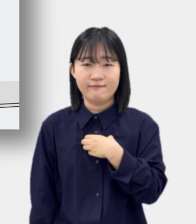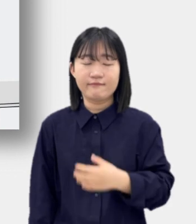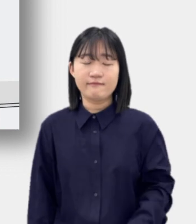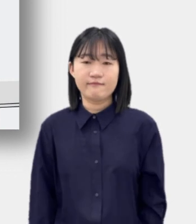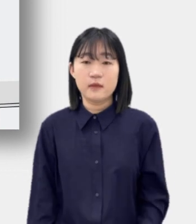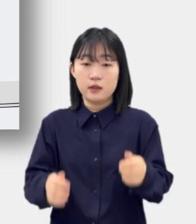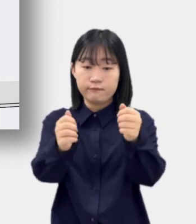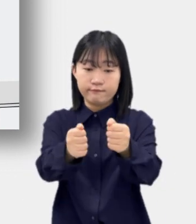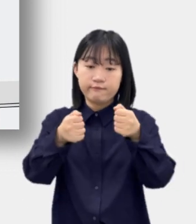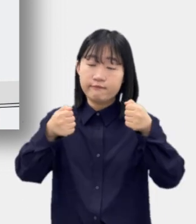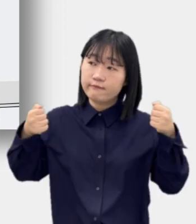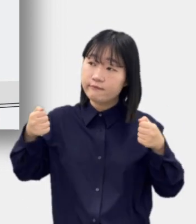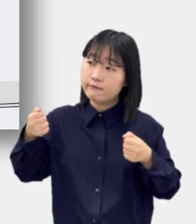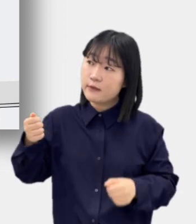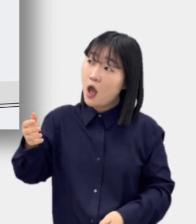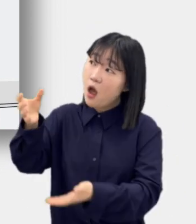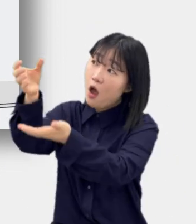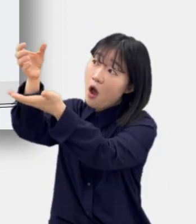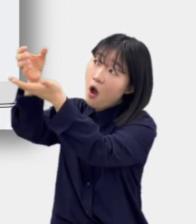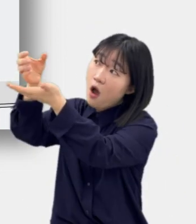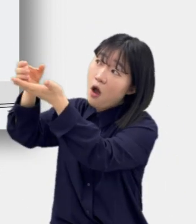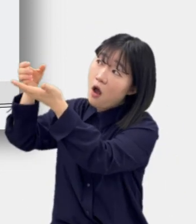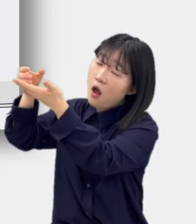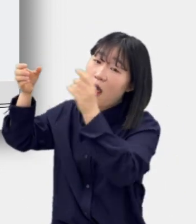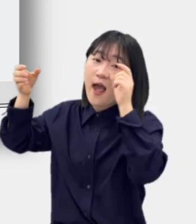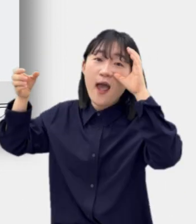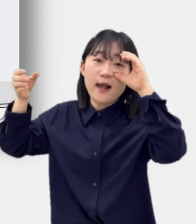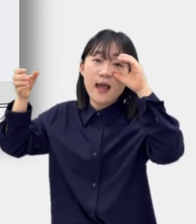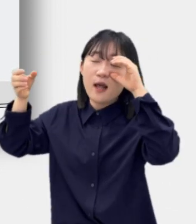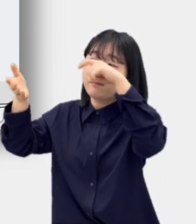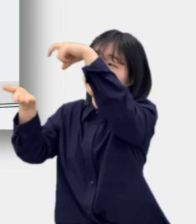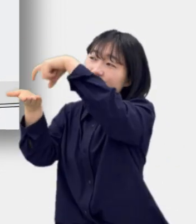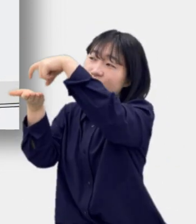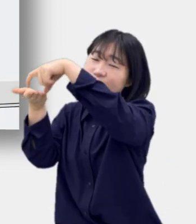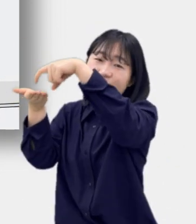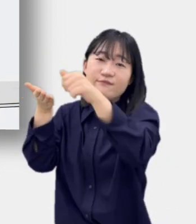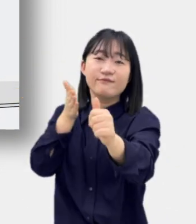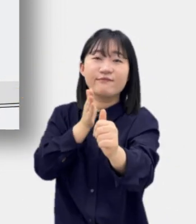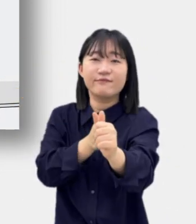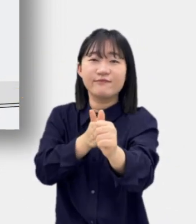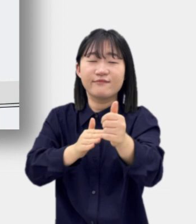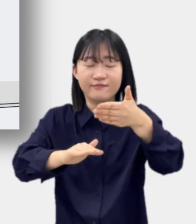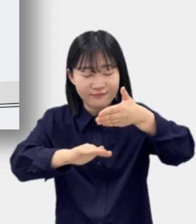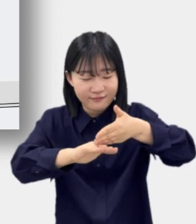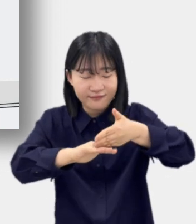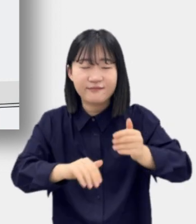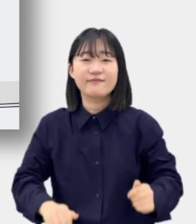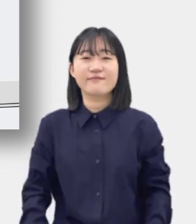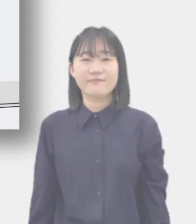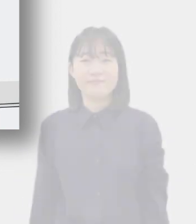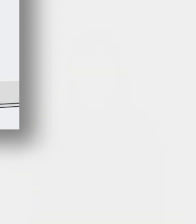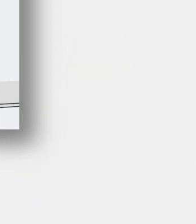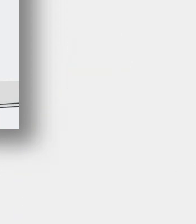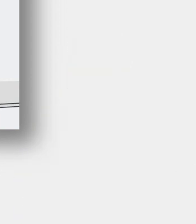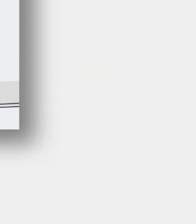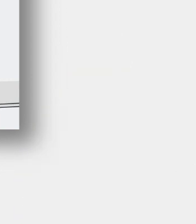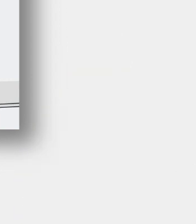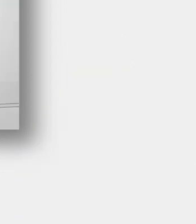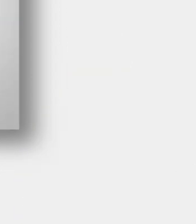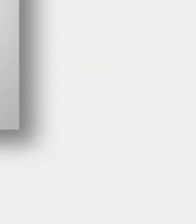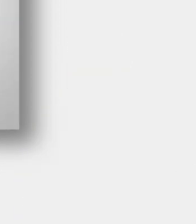계란 보관 시 얼어 깨질 수 있으니 가급적 병꼬지에 보관해 주세요. 감사합니다.